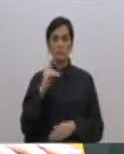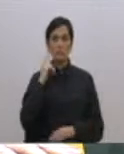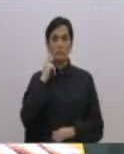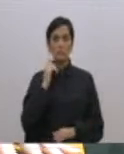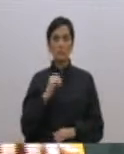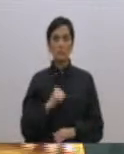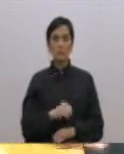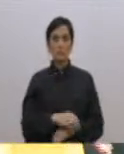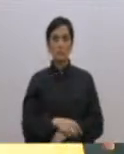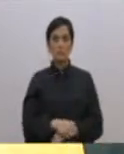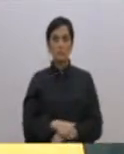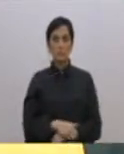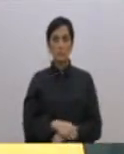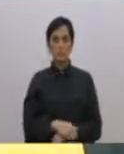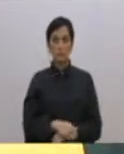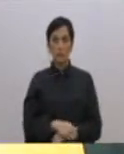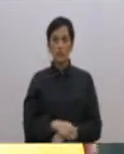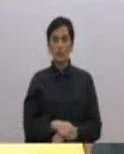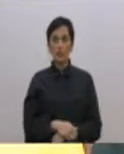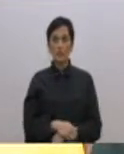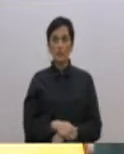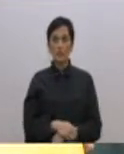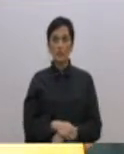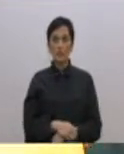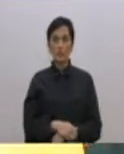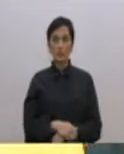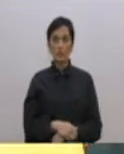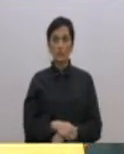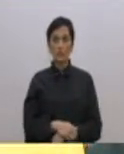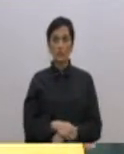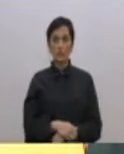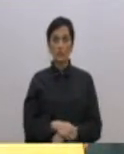Там приехать я там вот этот отсчёт.